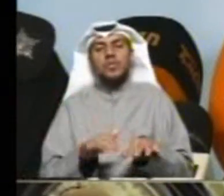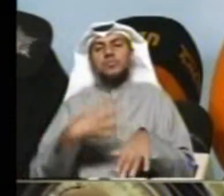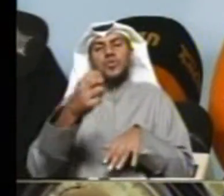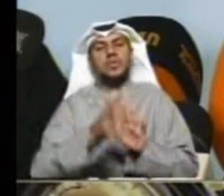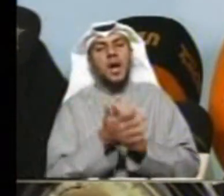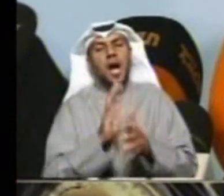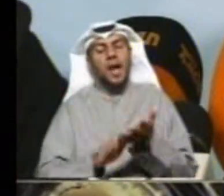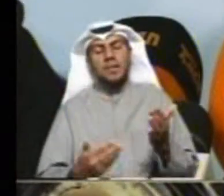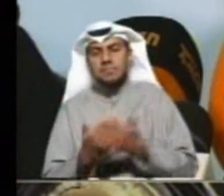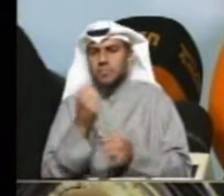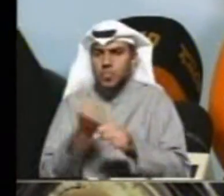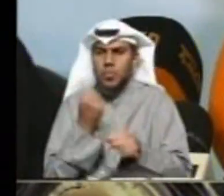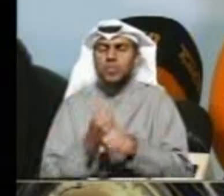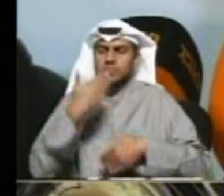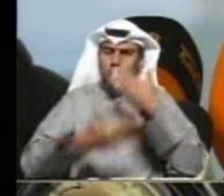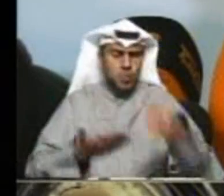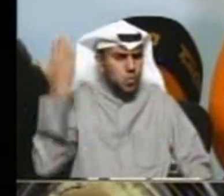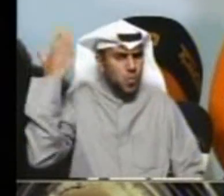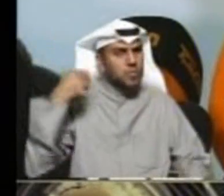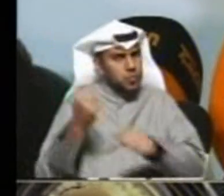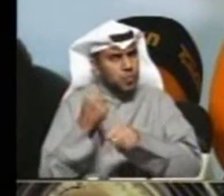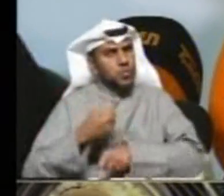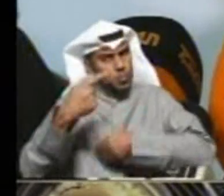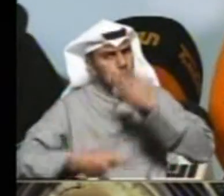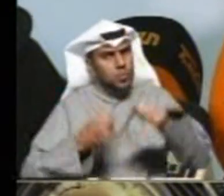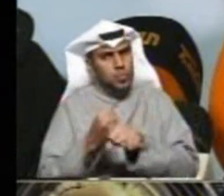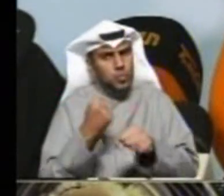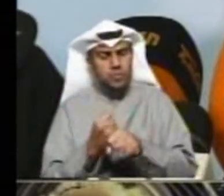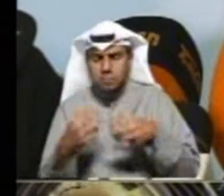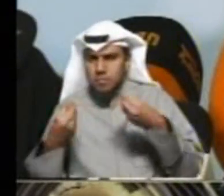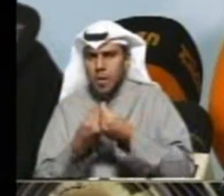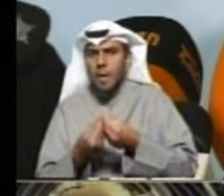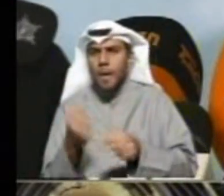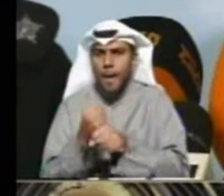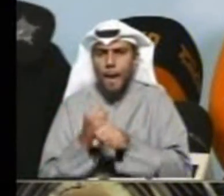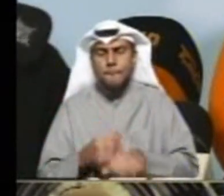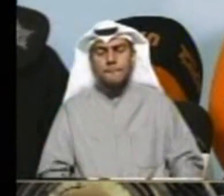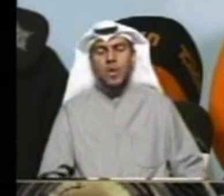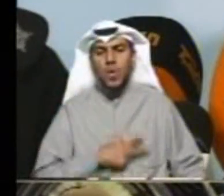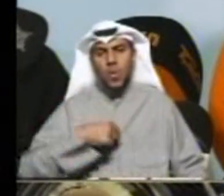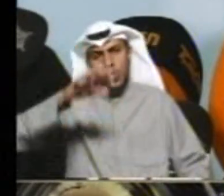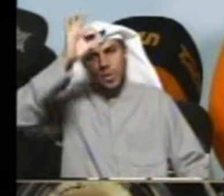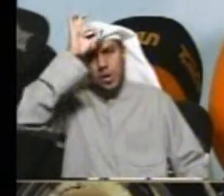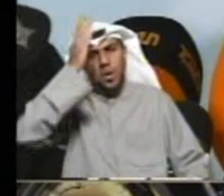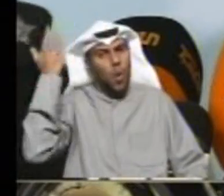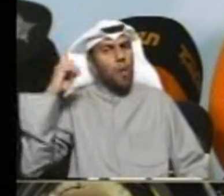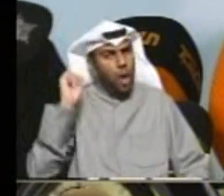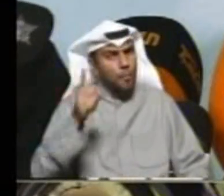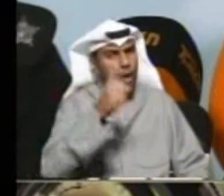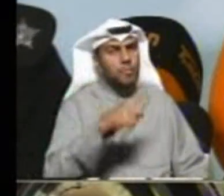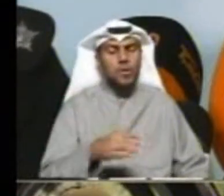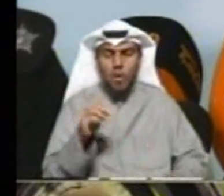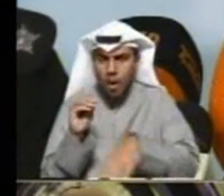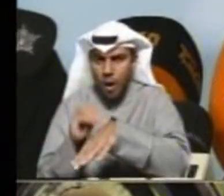وعليه اشتغلنا على المشروع يعني بجهد من تعليمات سيدي معالي وزير الداخلية وسيدي